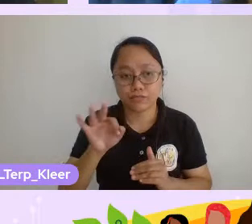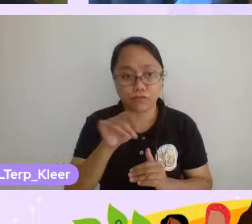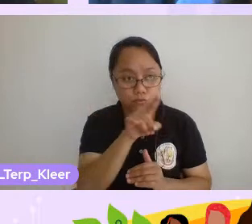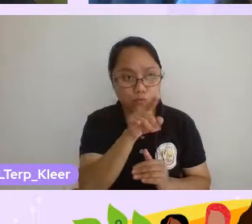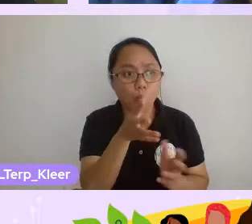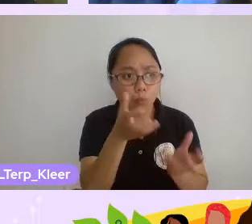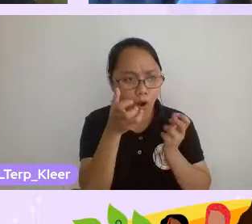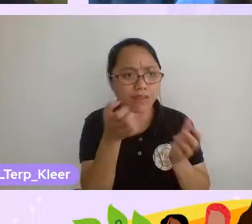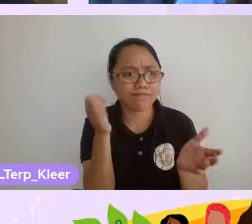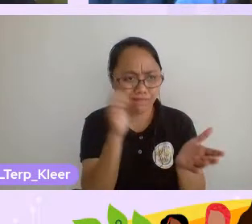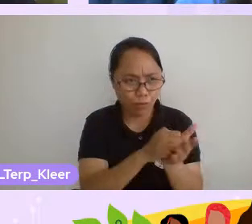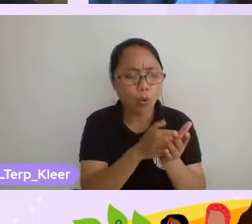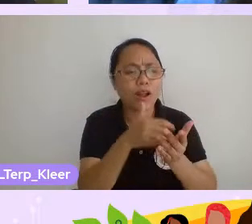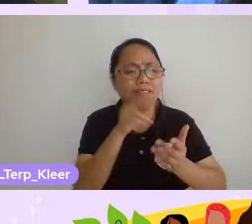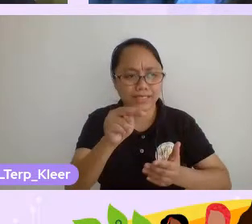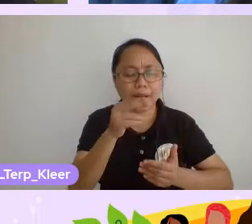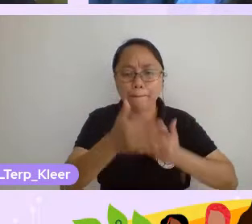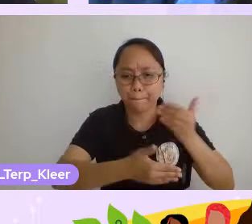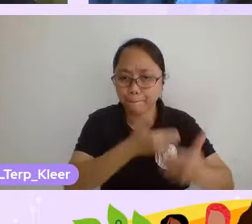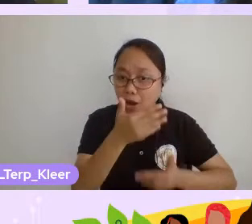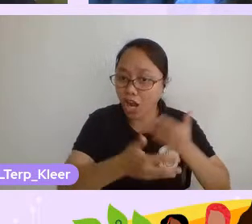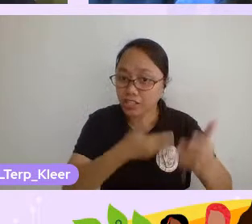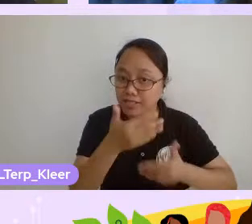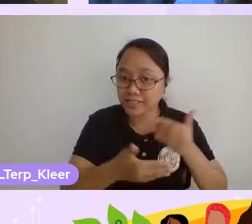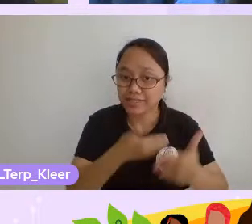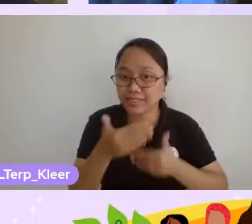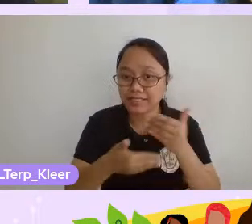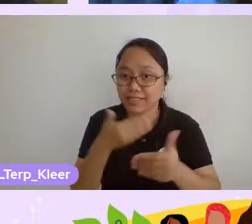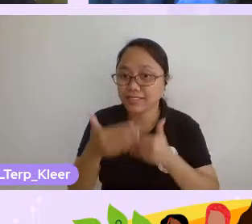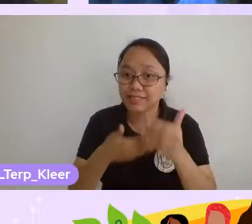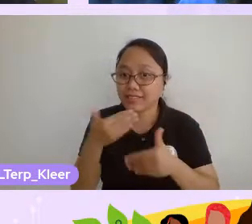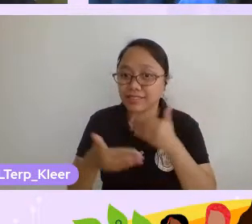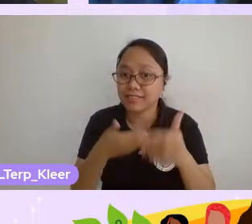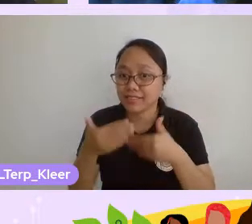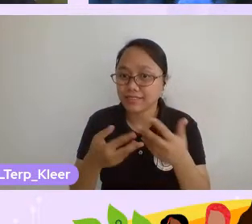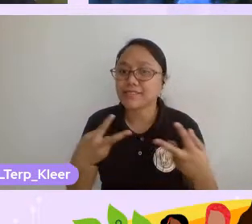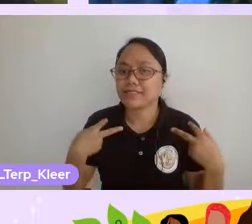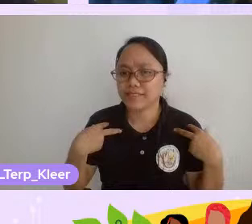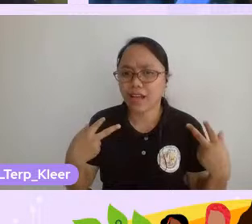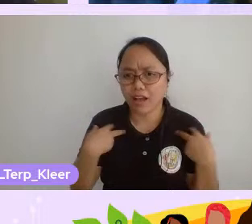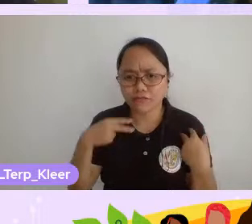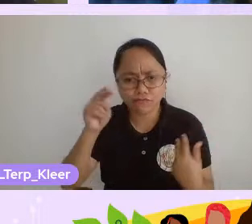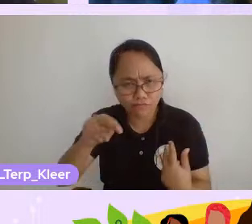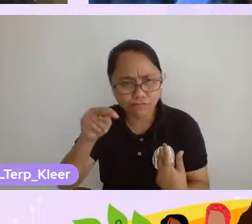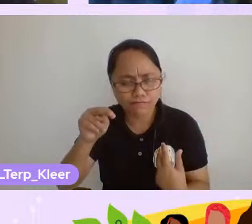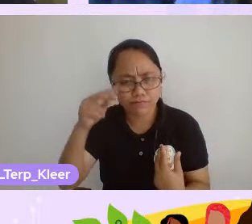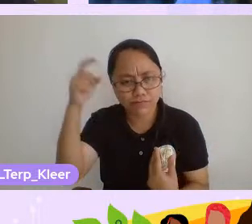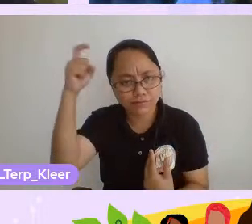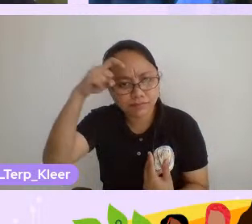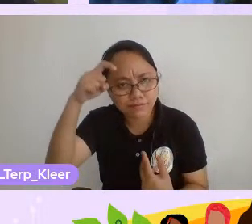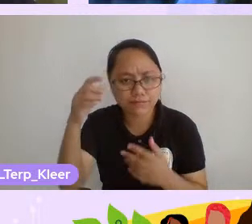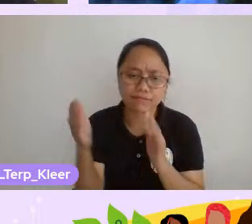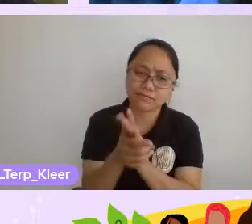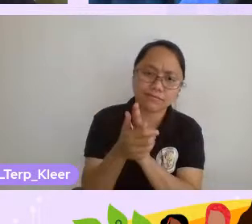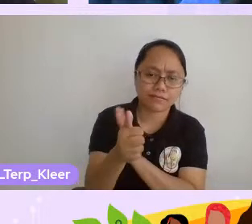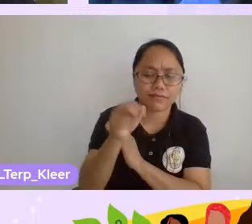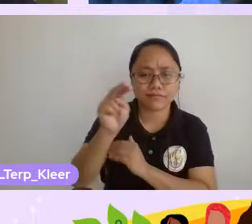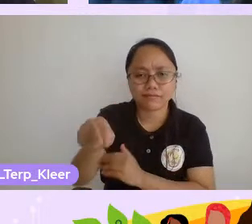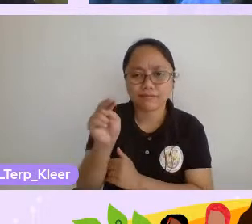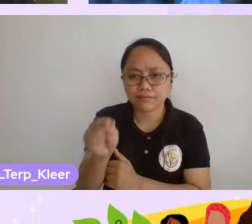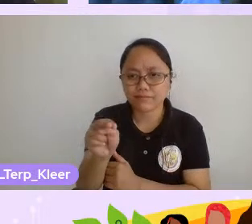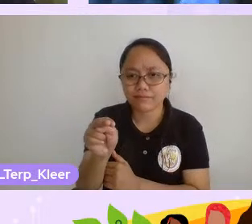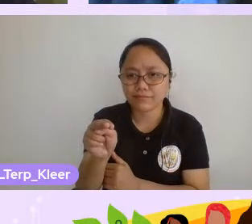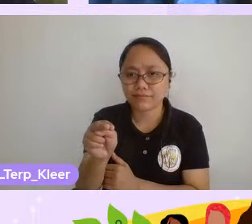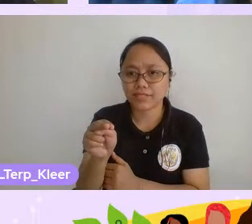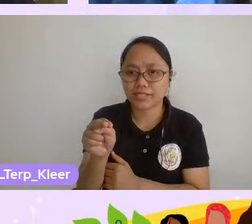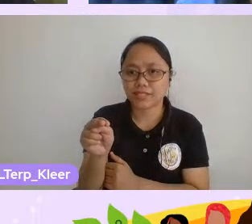gusto po natin kasi may certain literacy na kakailanganin din po, at syempre for safety din yung kakayahan ng tao